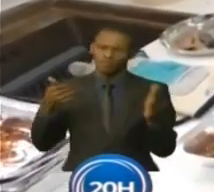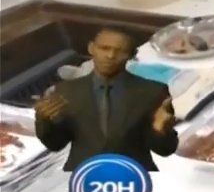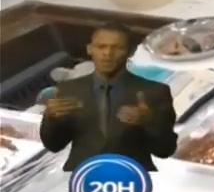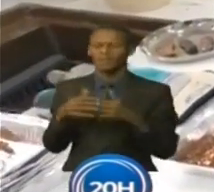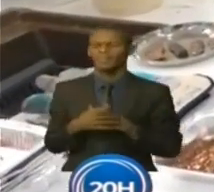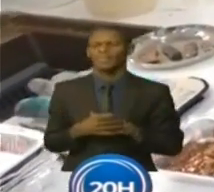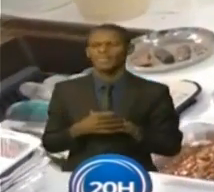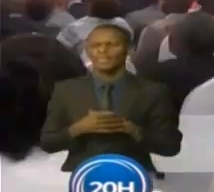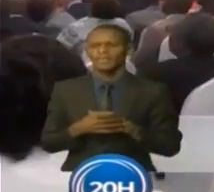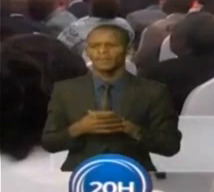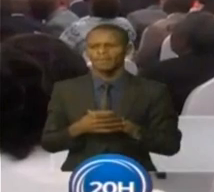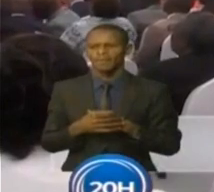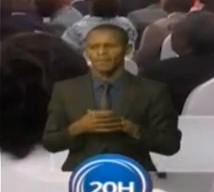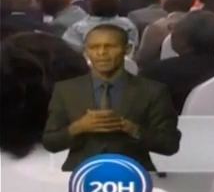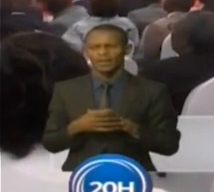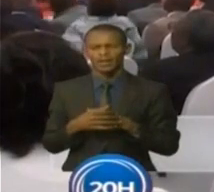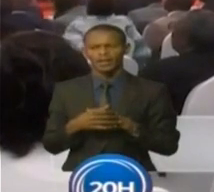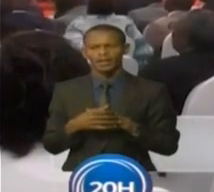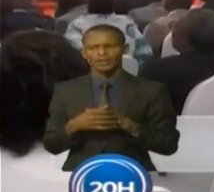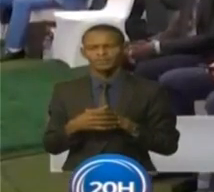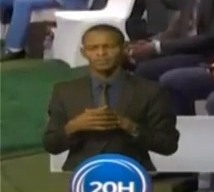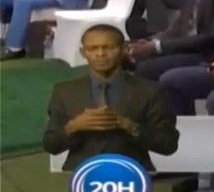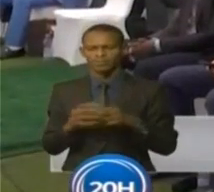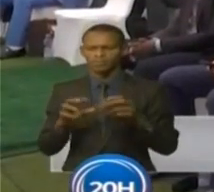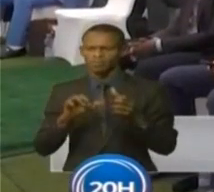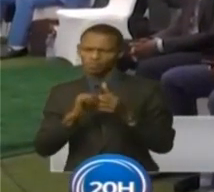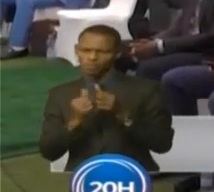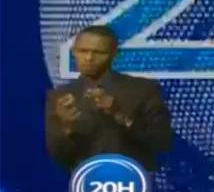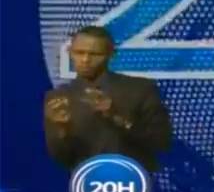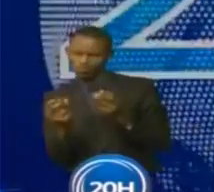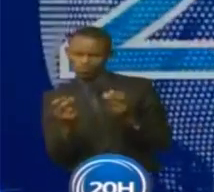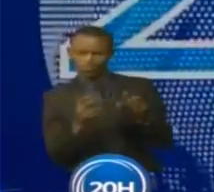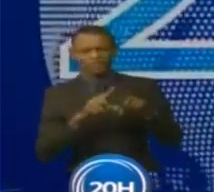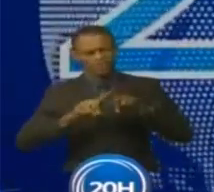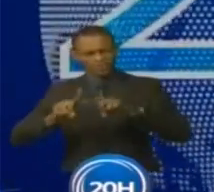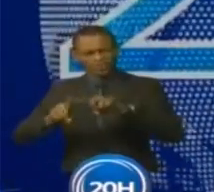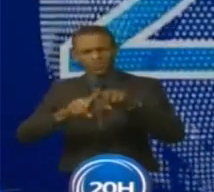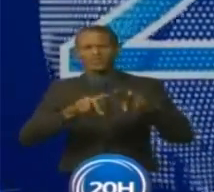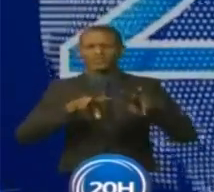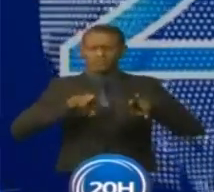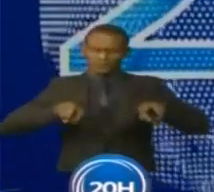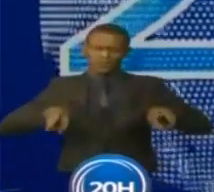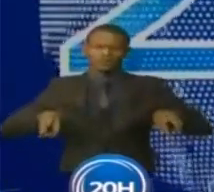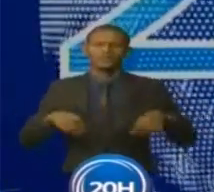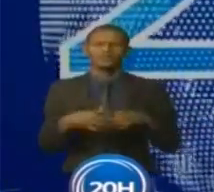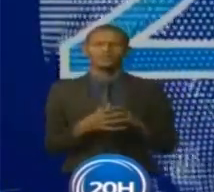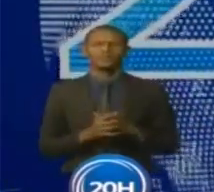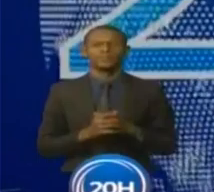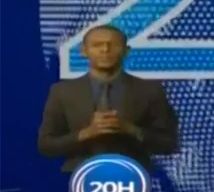nommé les produits miniers disséminés dans les principaux gisements.